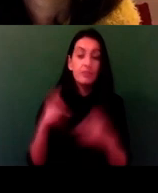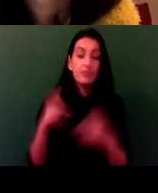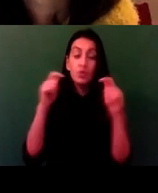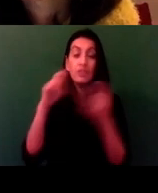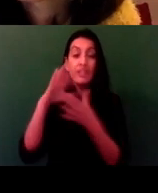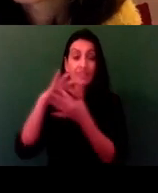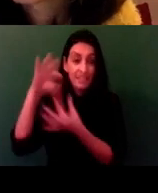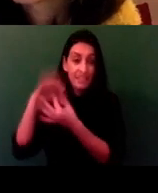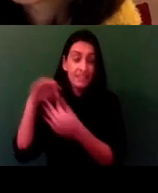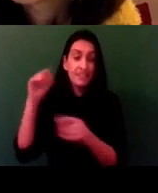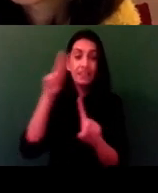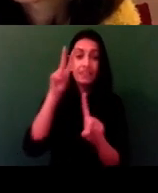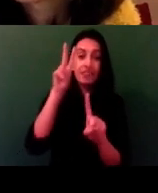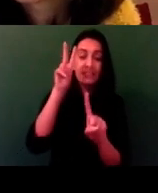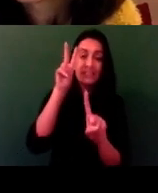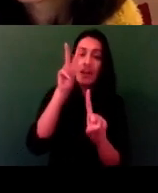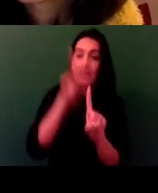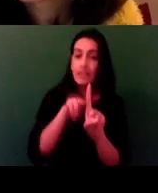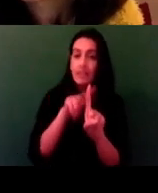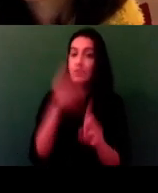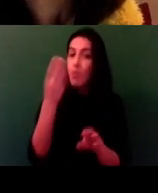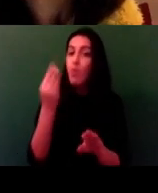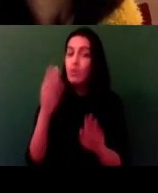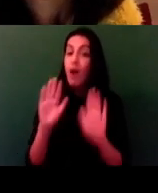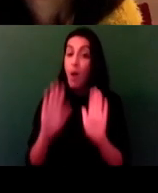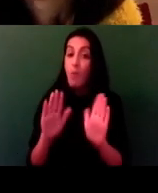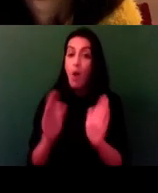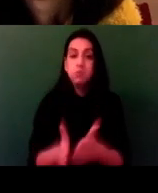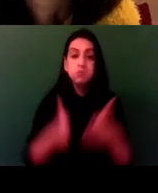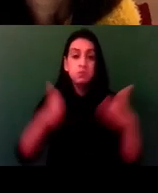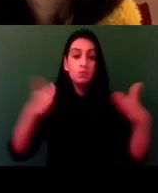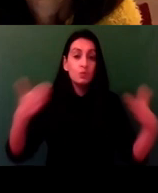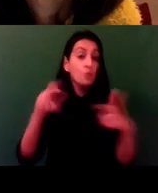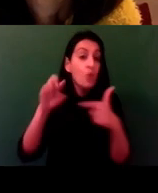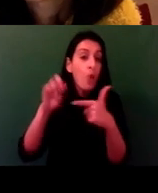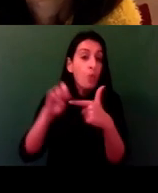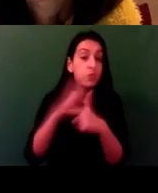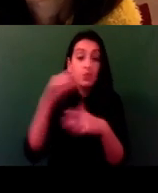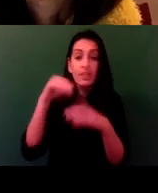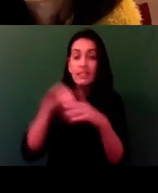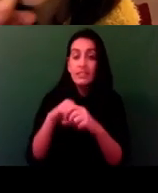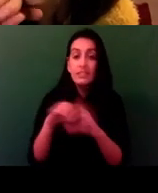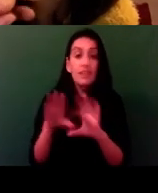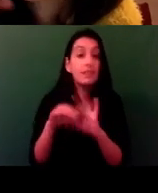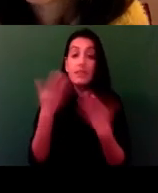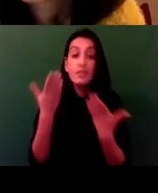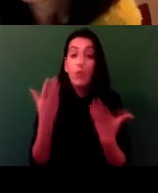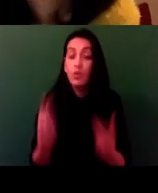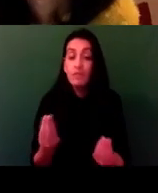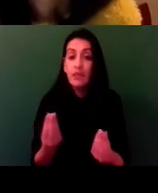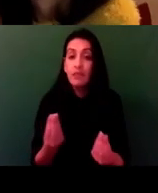mega projelerde bu durum nasıl sağlanır? Mega projelerin tasarımında katılımcılar nasıl belirleniyor diye sormuş.